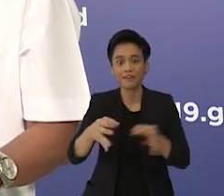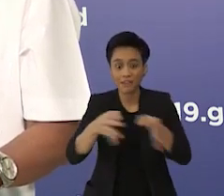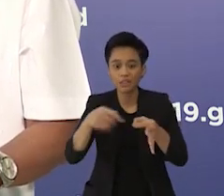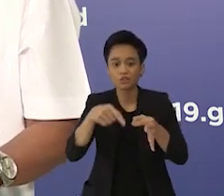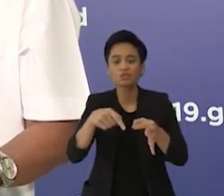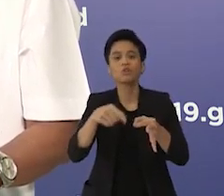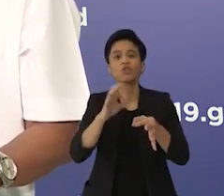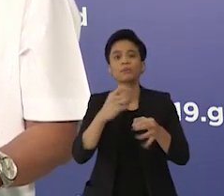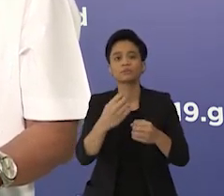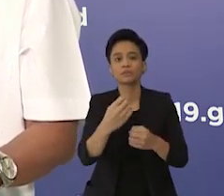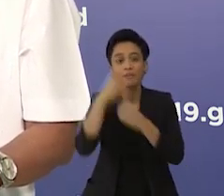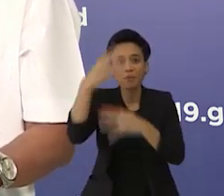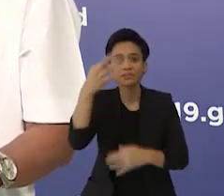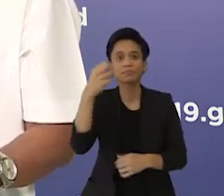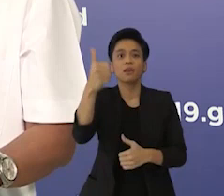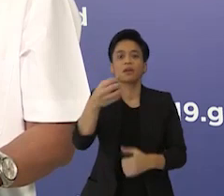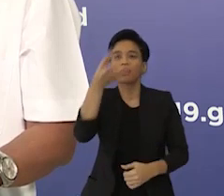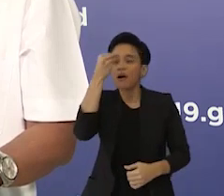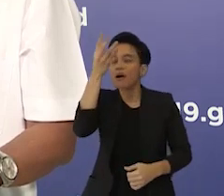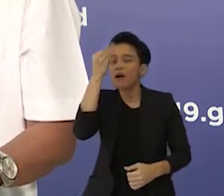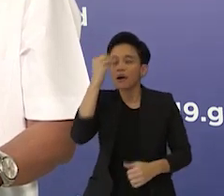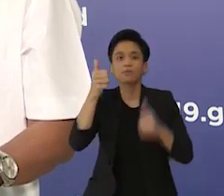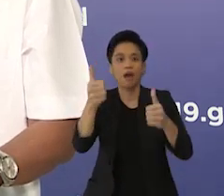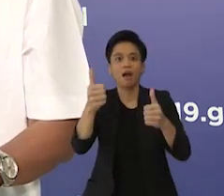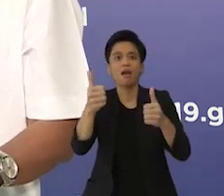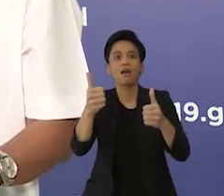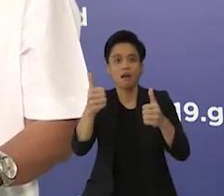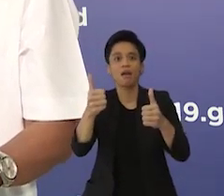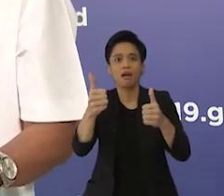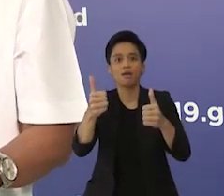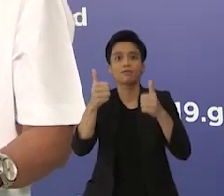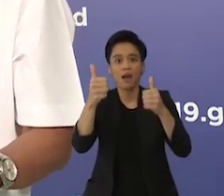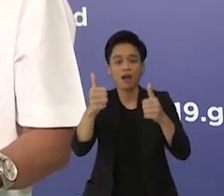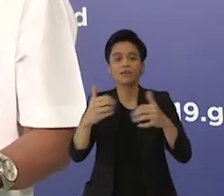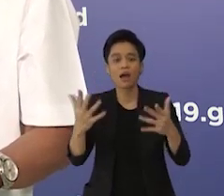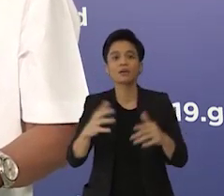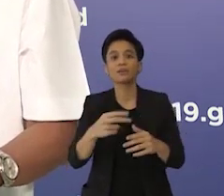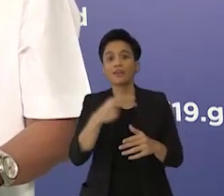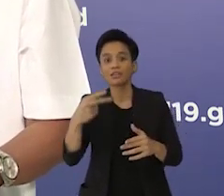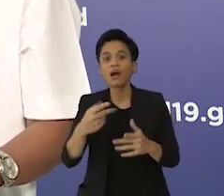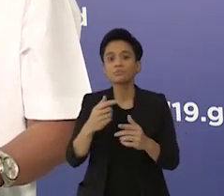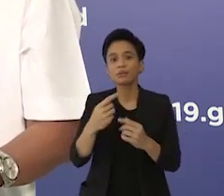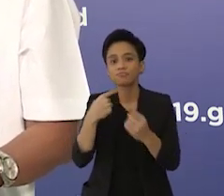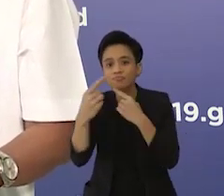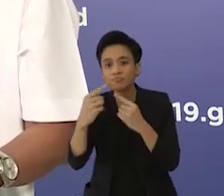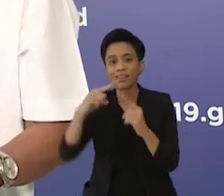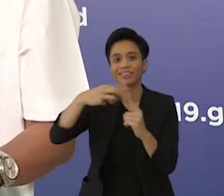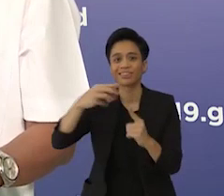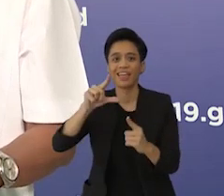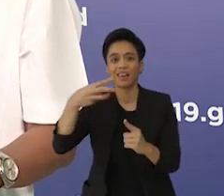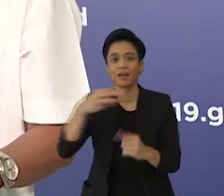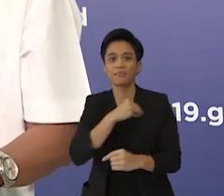kemudian kita bisa mengurangi resiko untuk melaksanakan kunjungan ke rumah sakit ini menjadi